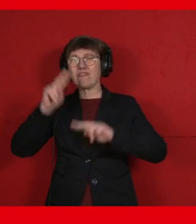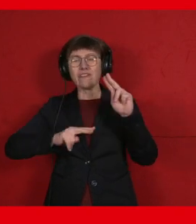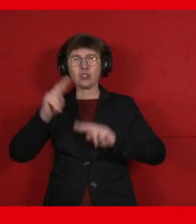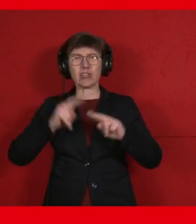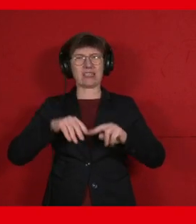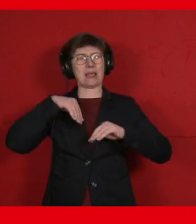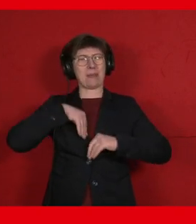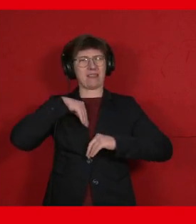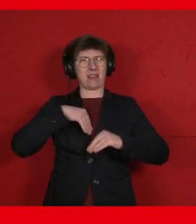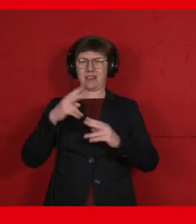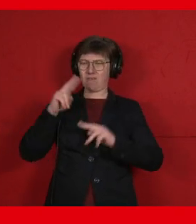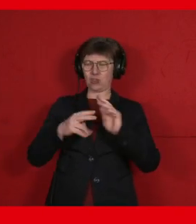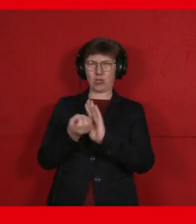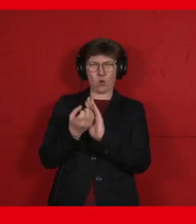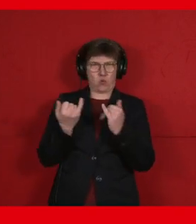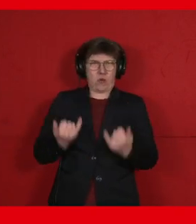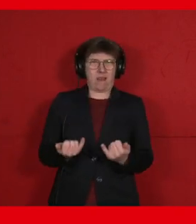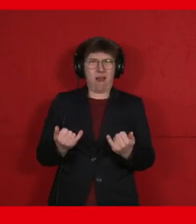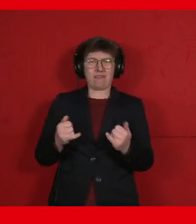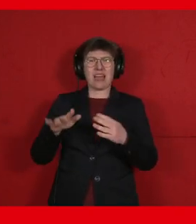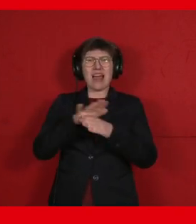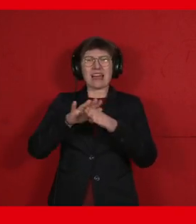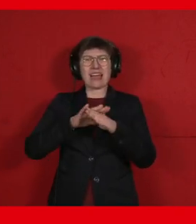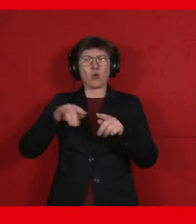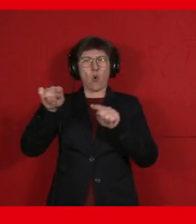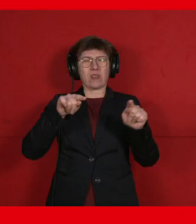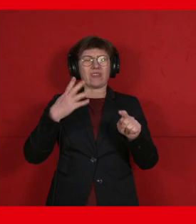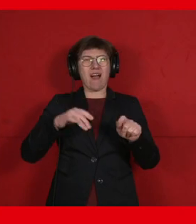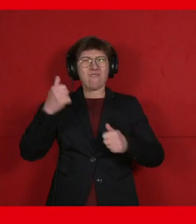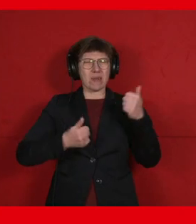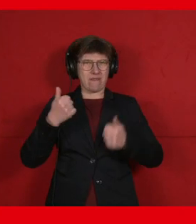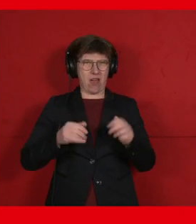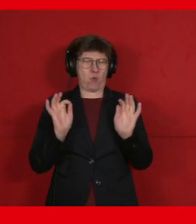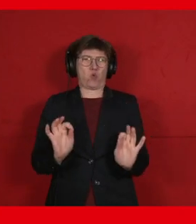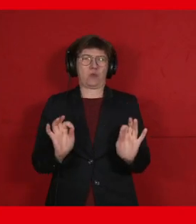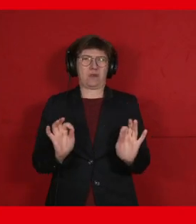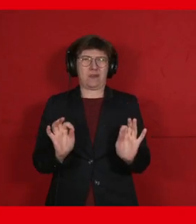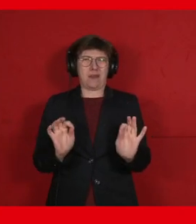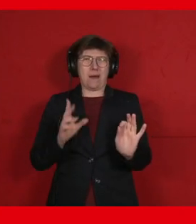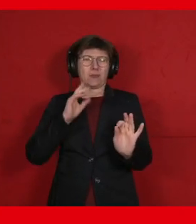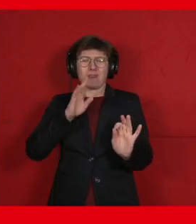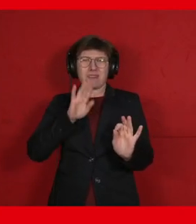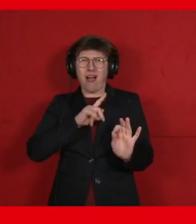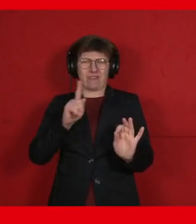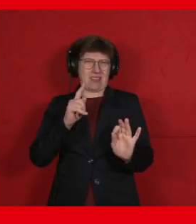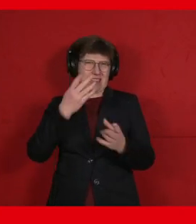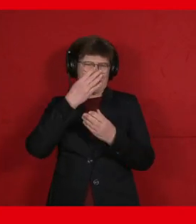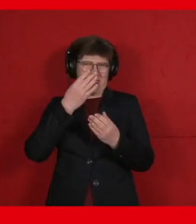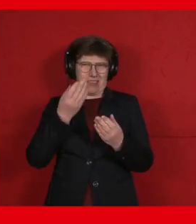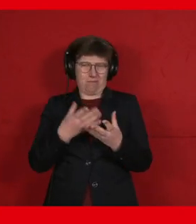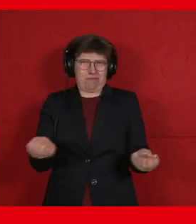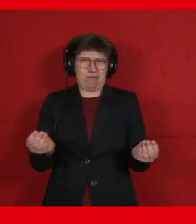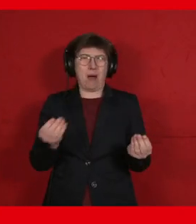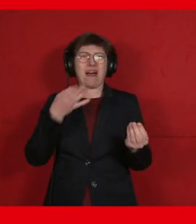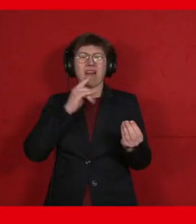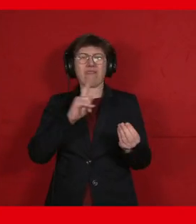unterschiedlichen Mentalität und Kultur Regionen im Wettbewerb stehen, dann dürfen wir das nicht verspielen. Allerdings, es darf